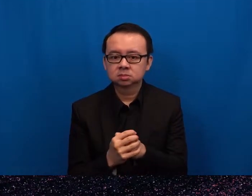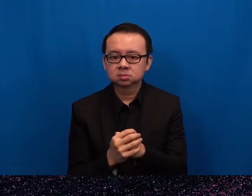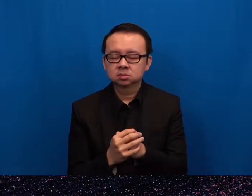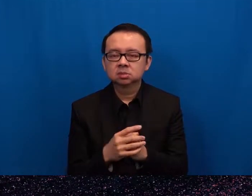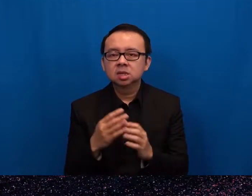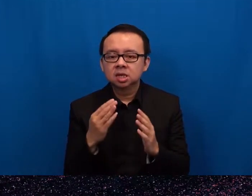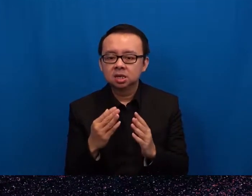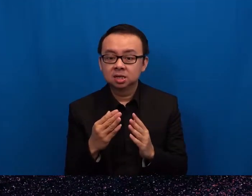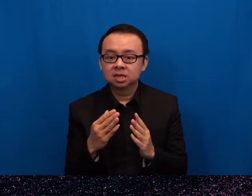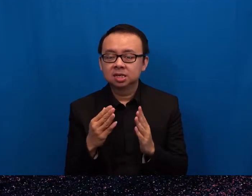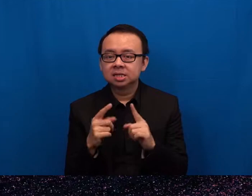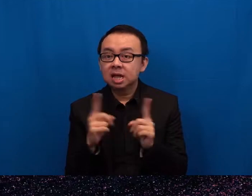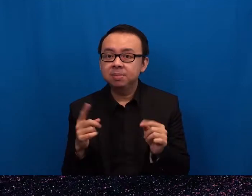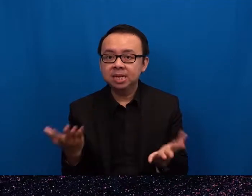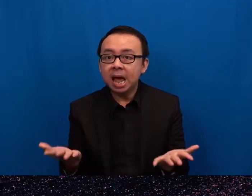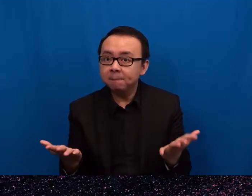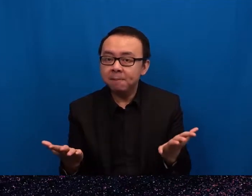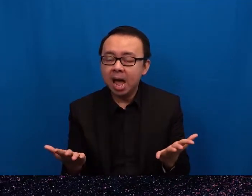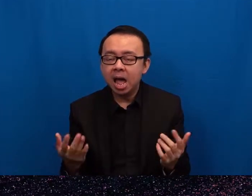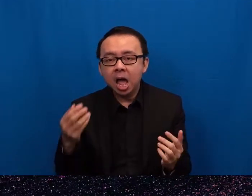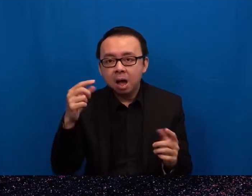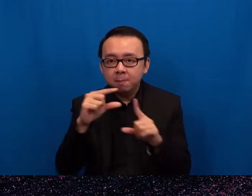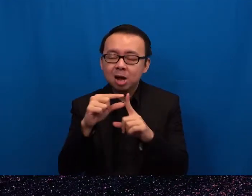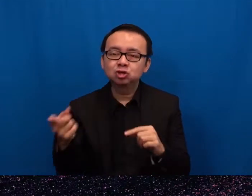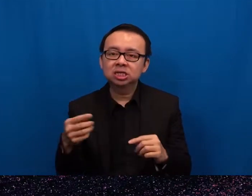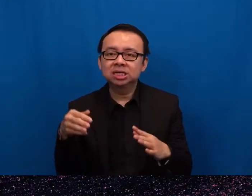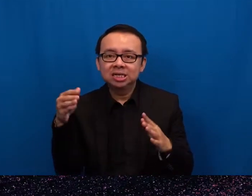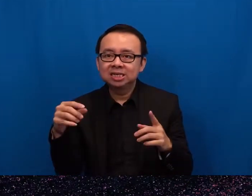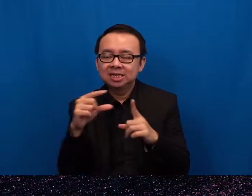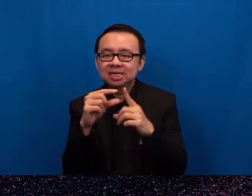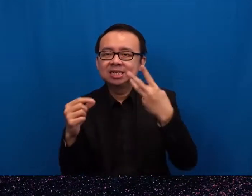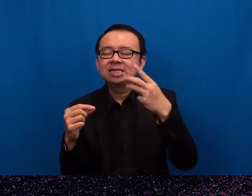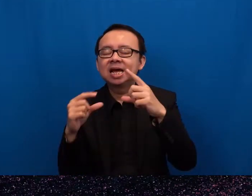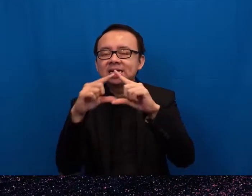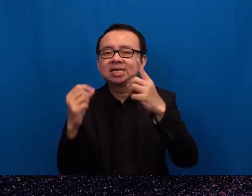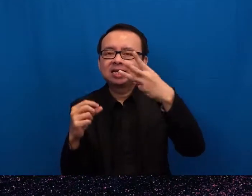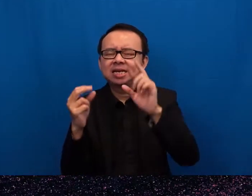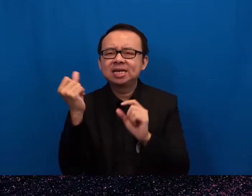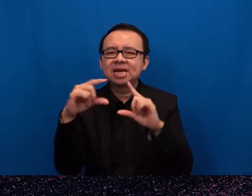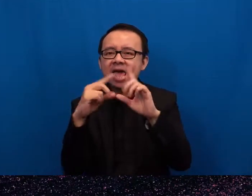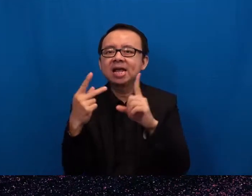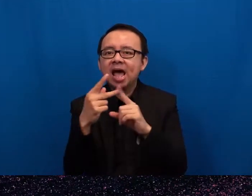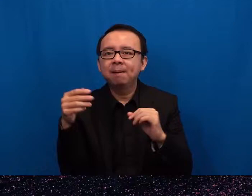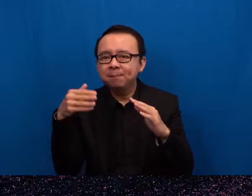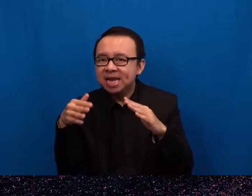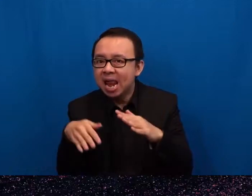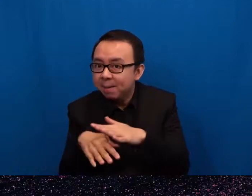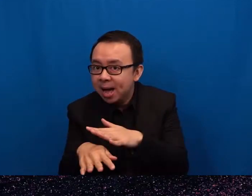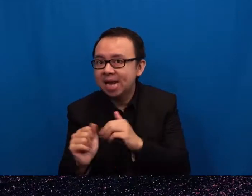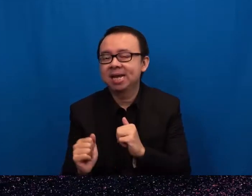koteka yang gitu. Yang primitif, masih zaman batu. Tapi Pauline strategi pergi ke